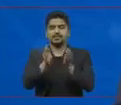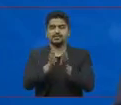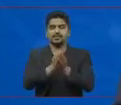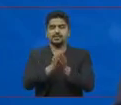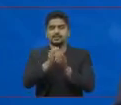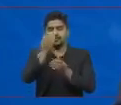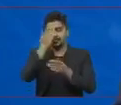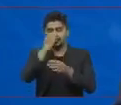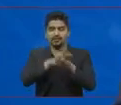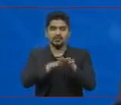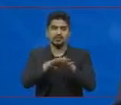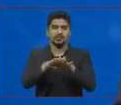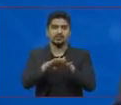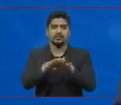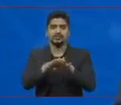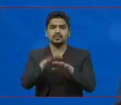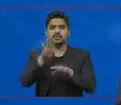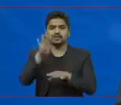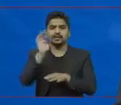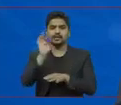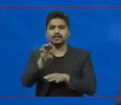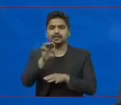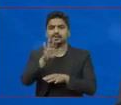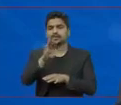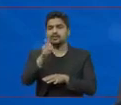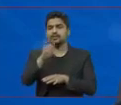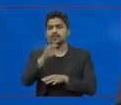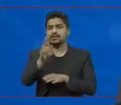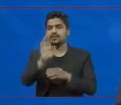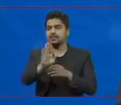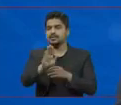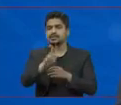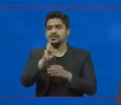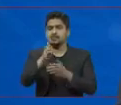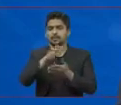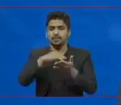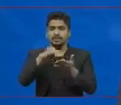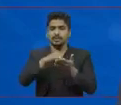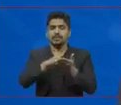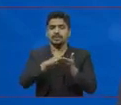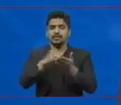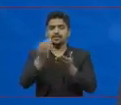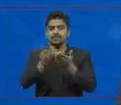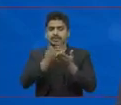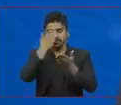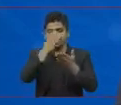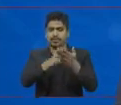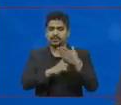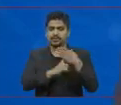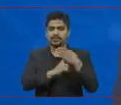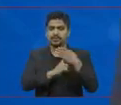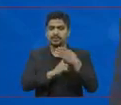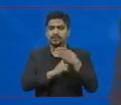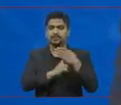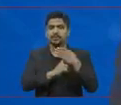सक्रिय सङ्क्रमितहरूको सङ्ख्या 4,056 छ, जसमध्ये संस्थागत आइसोलेसनमा